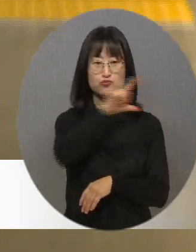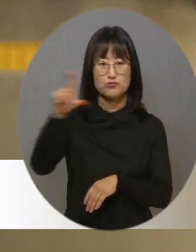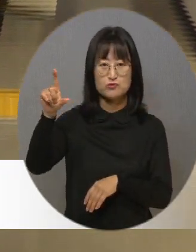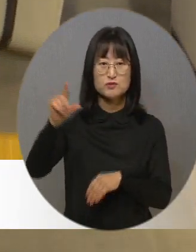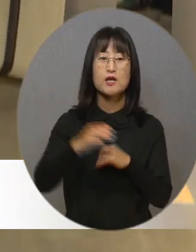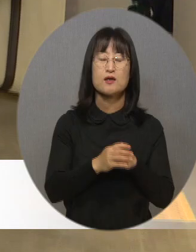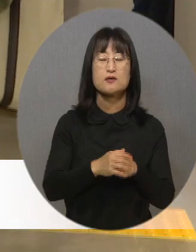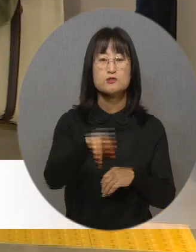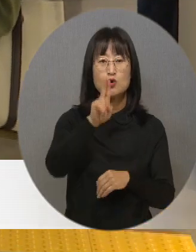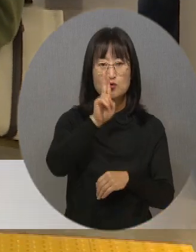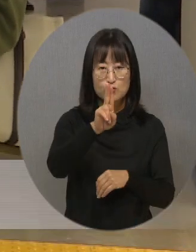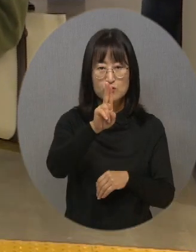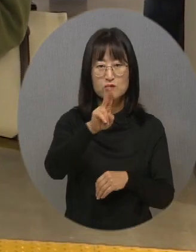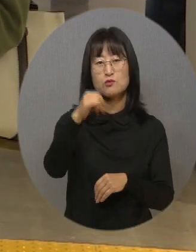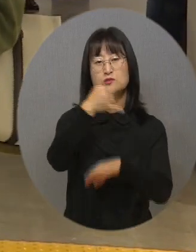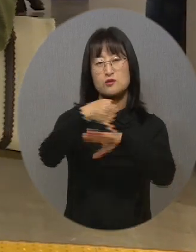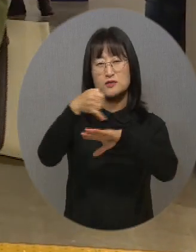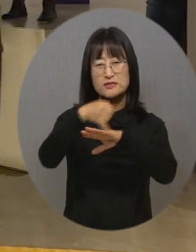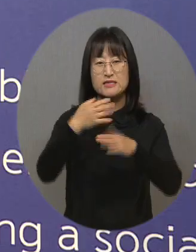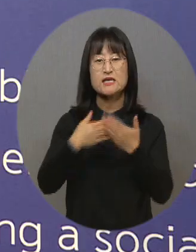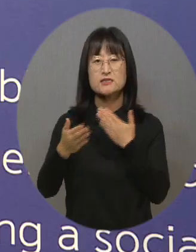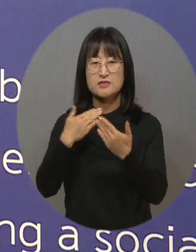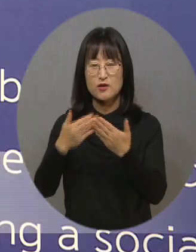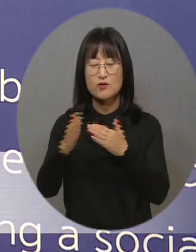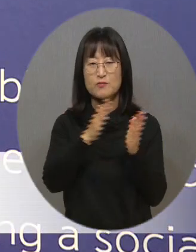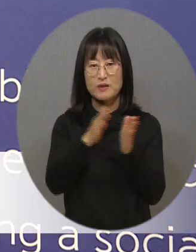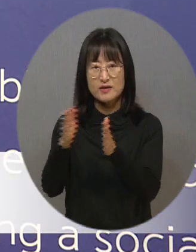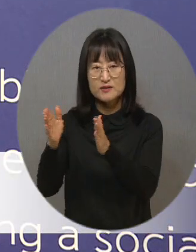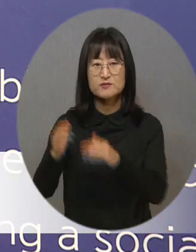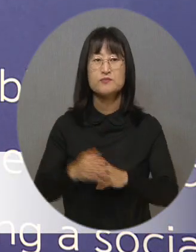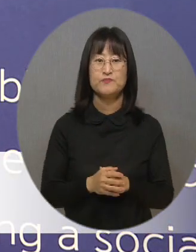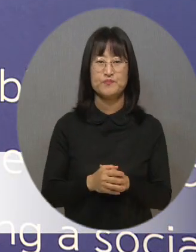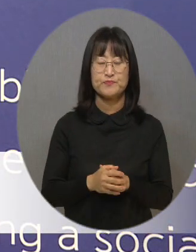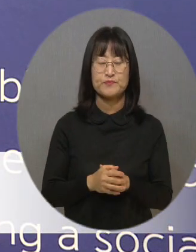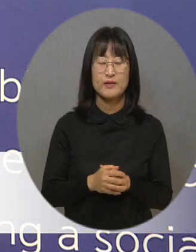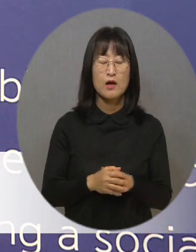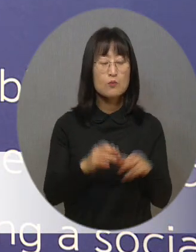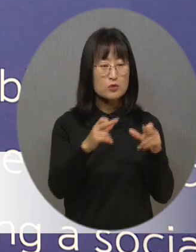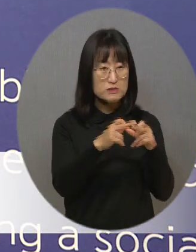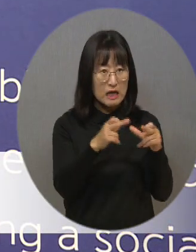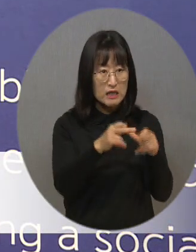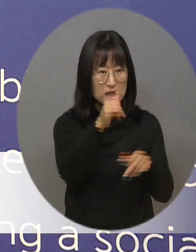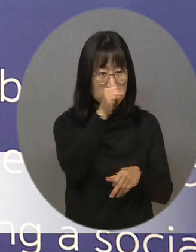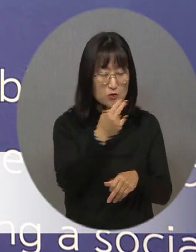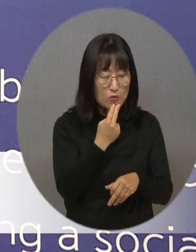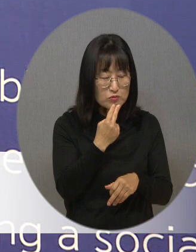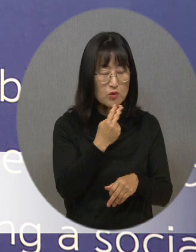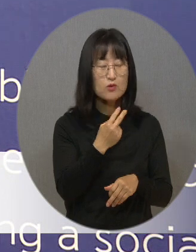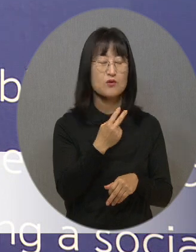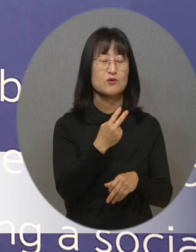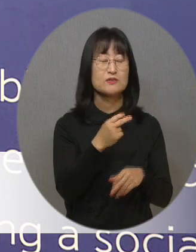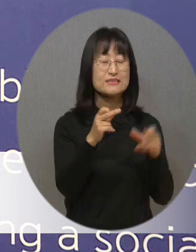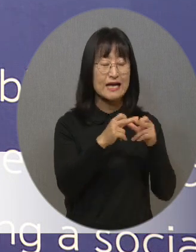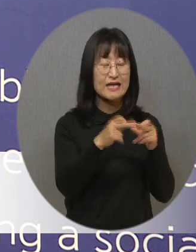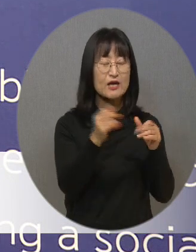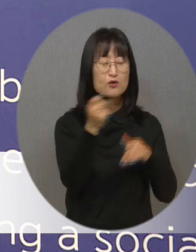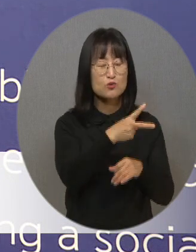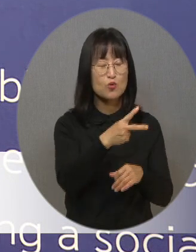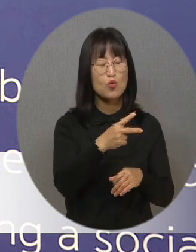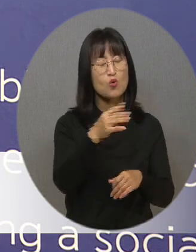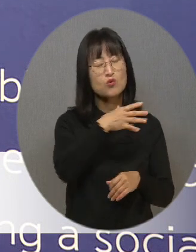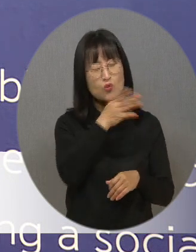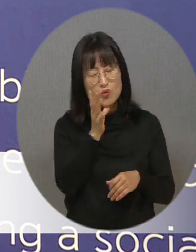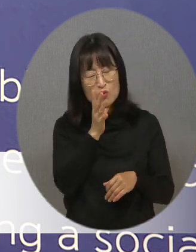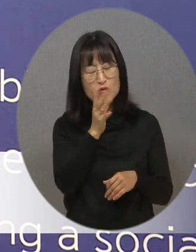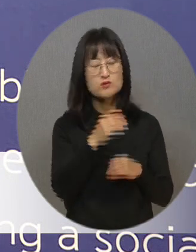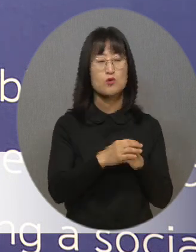유니버설 디자인을 체험해 볼 수 있습니다. 뭐 장애인분들 같은 경우나 아니면 고령자분들, 그다음에 뭐 인수한 부분도